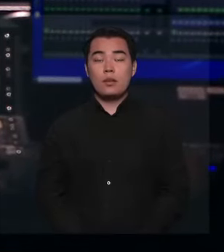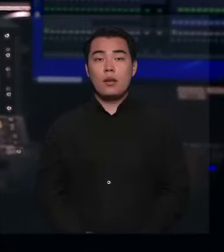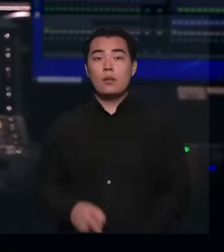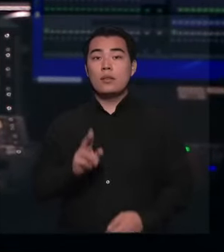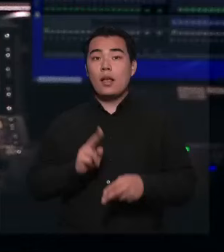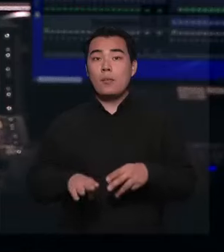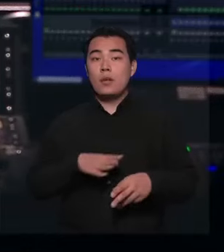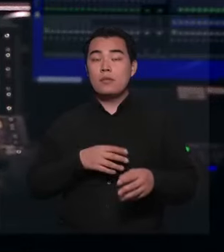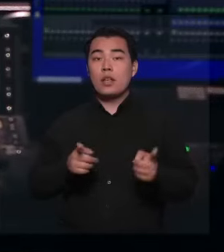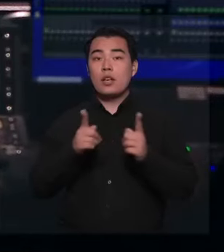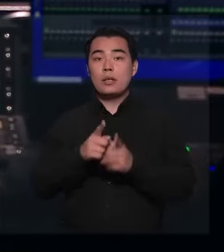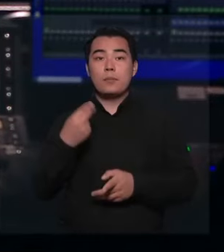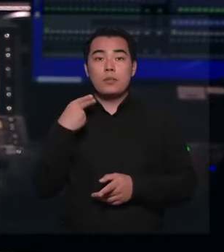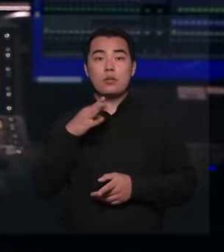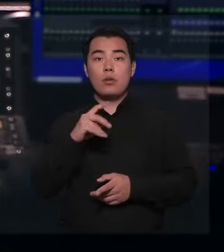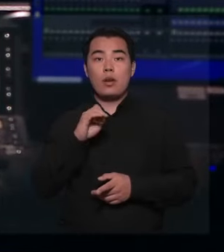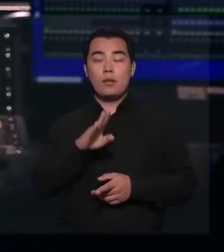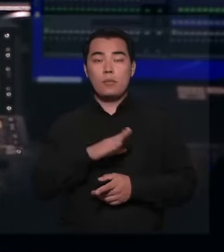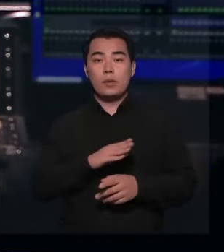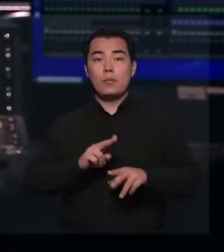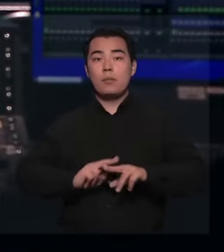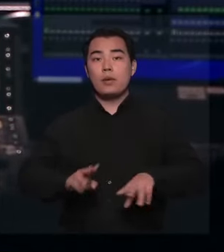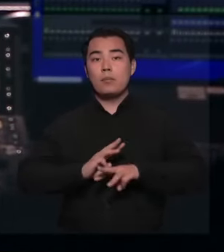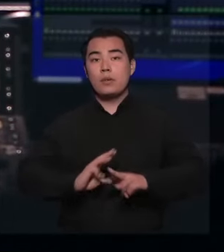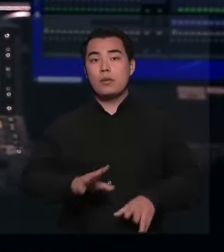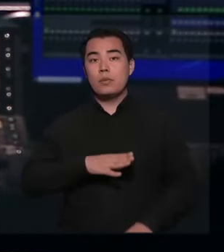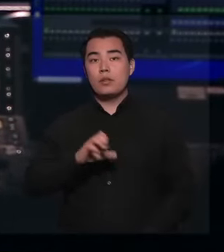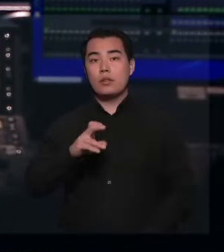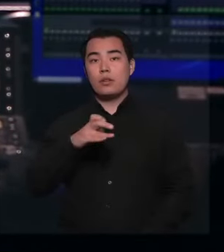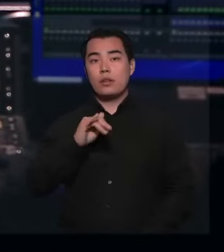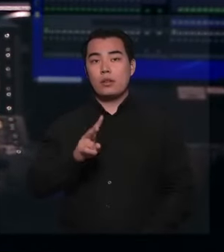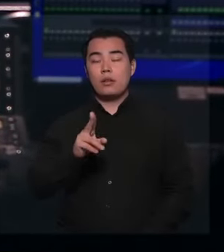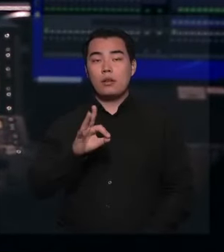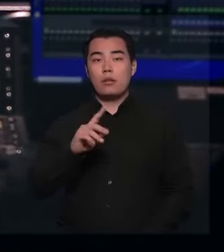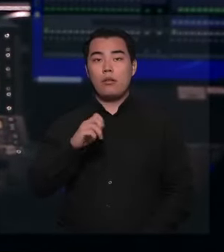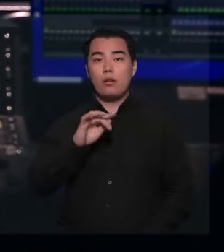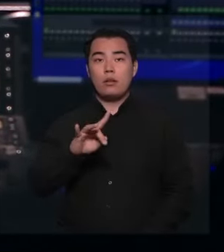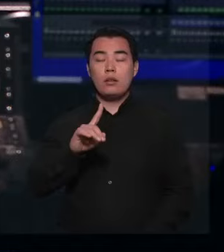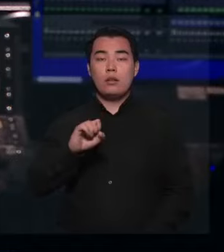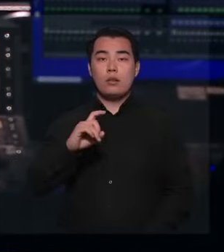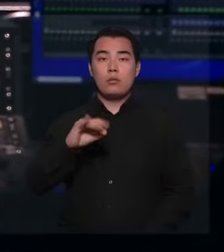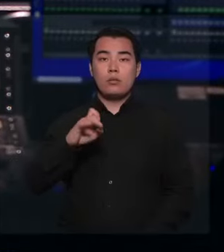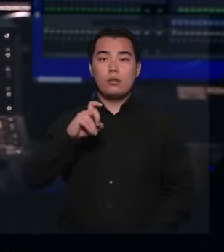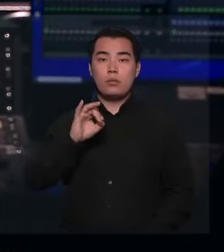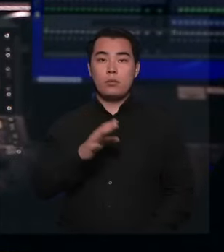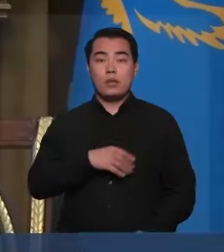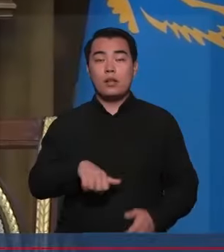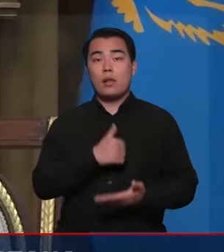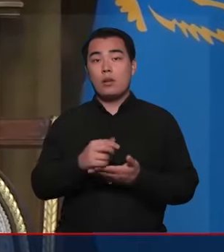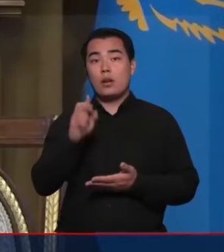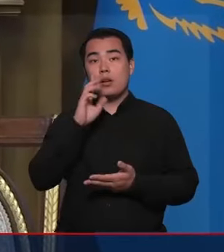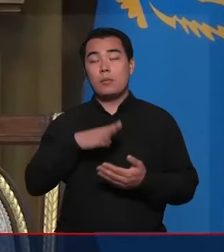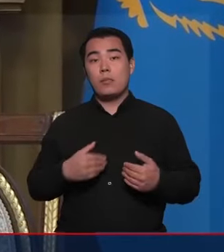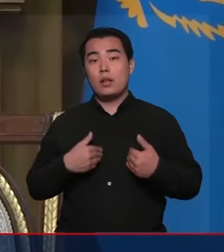Затем состоялась встреча президента Касым-Жомарта Токаева с премьер-министром Таджикистана Кохиром Расулзадой. Глава